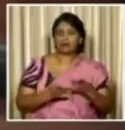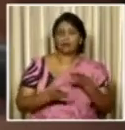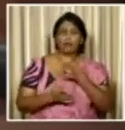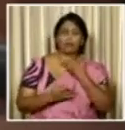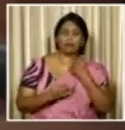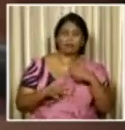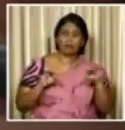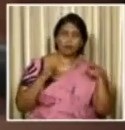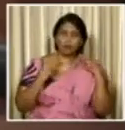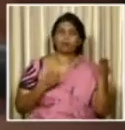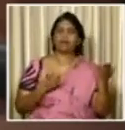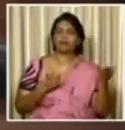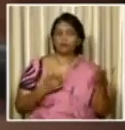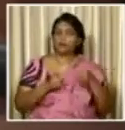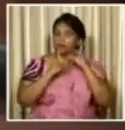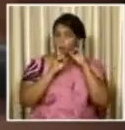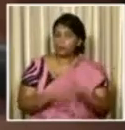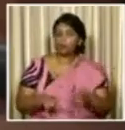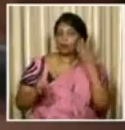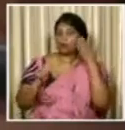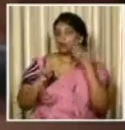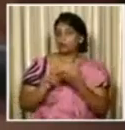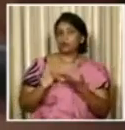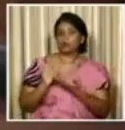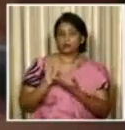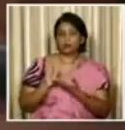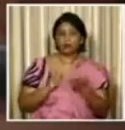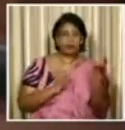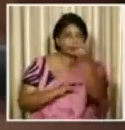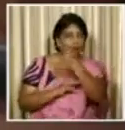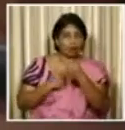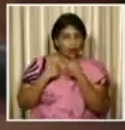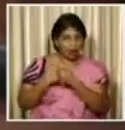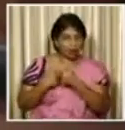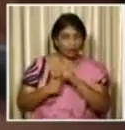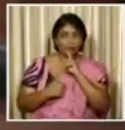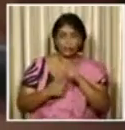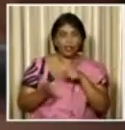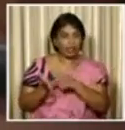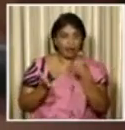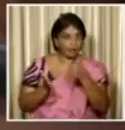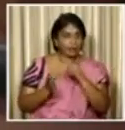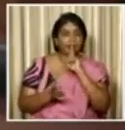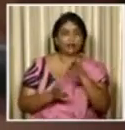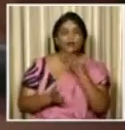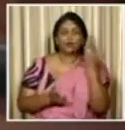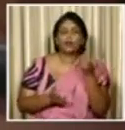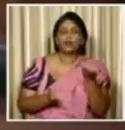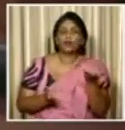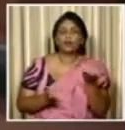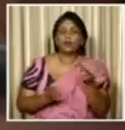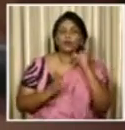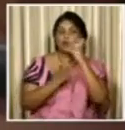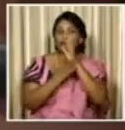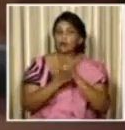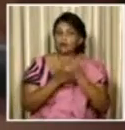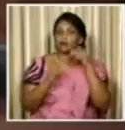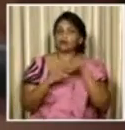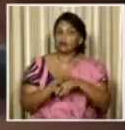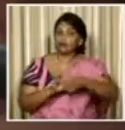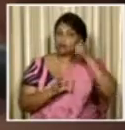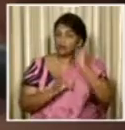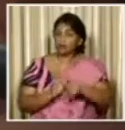බෙලහීනතාවය මේක තමයි මේ වගන්ති පුළඹවන්නේ කාට හරි සාධාරණ කරන්න පුළුවන් මේ වගන්ති හරි කියලා විවස්ථා සභාවේ